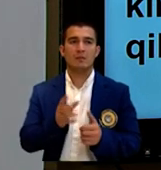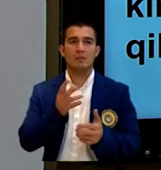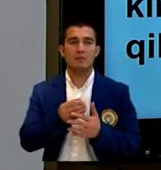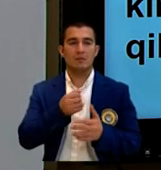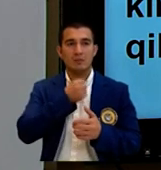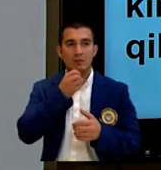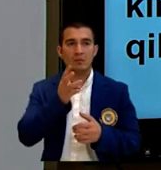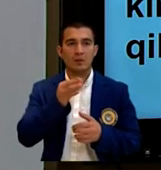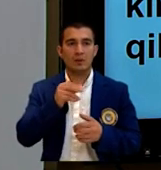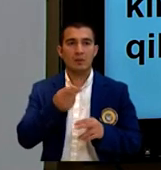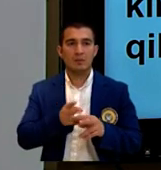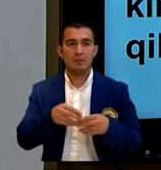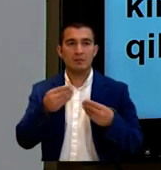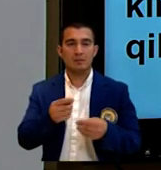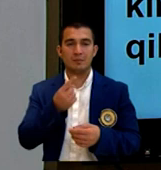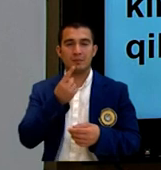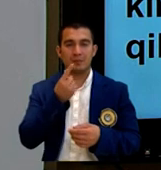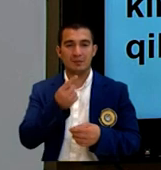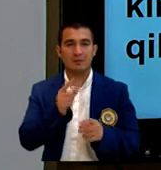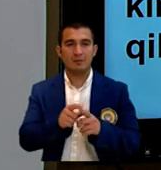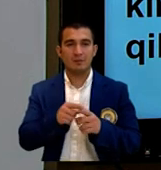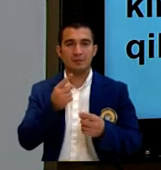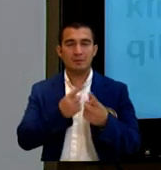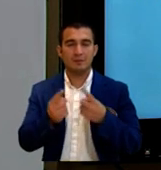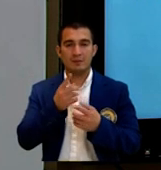miqdorining birligi qilib mol qabul qilingan.